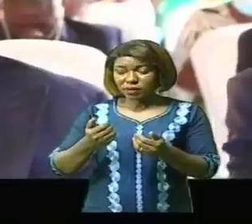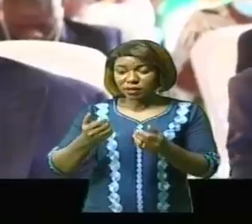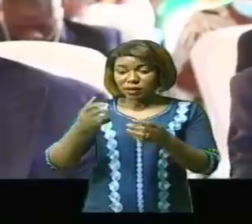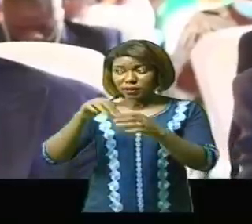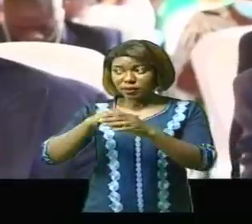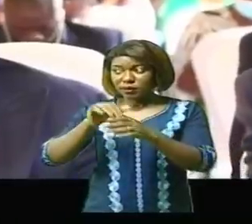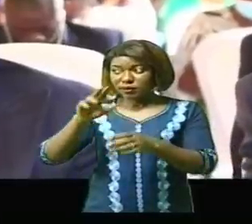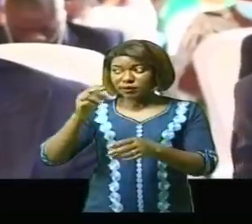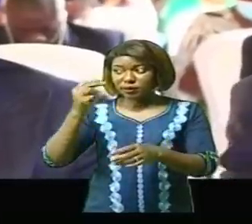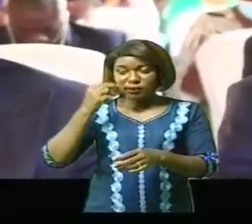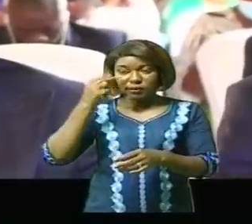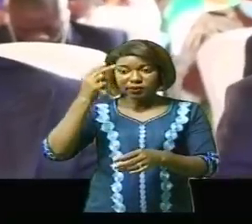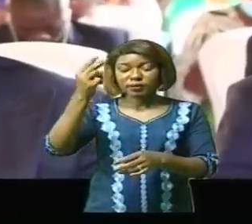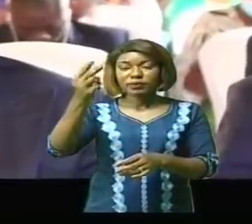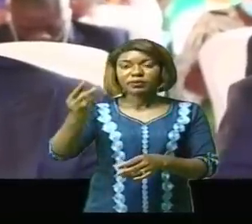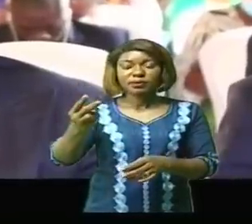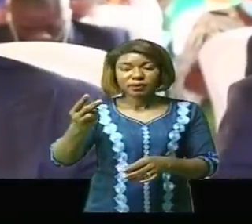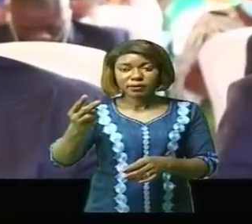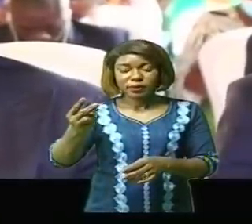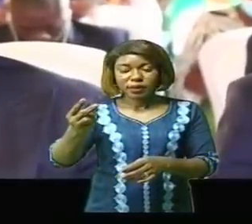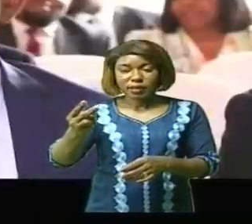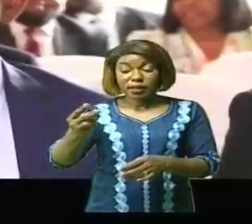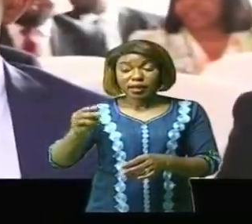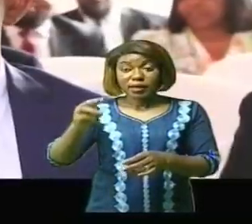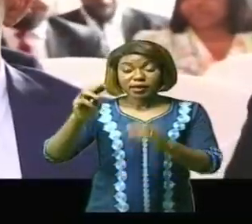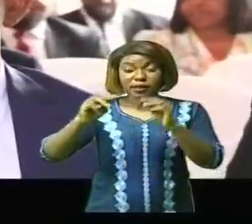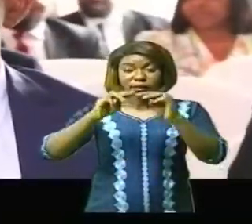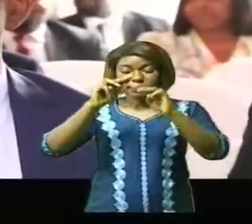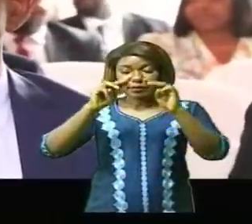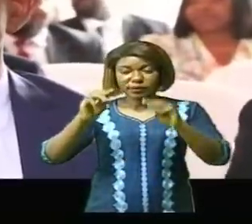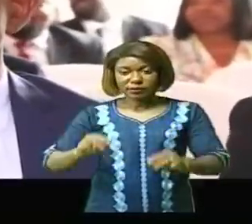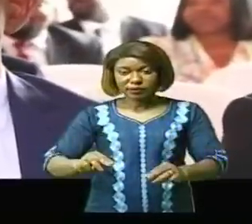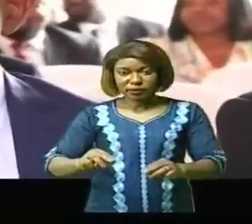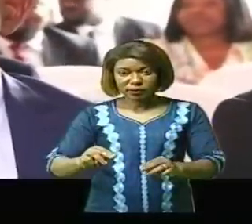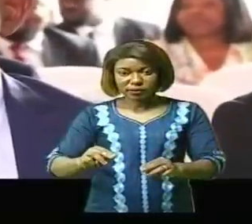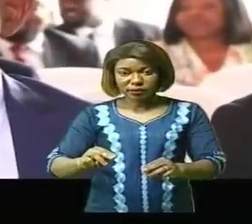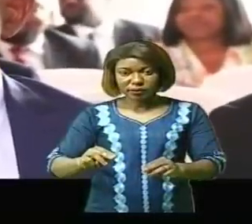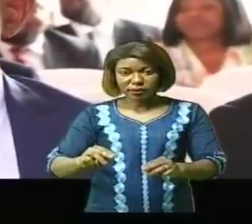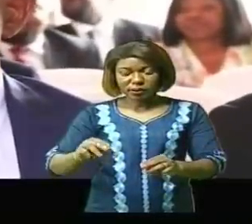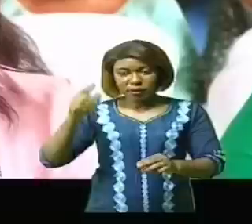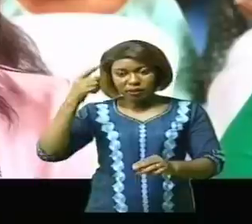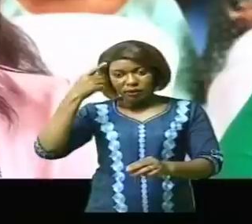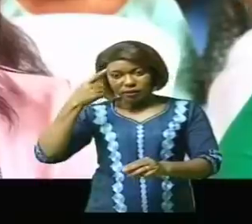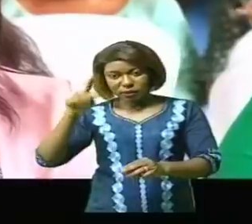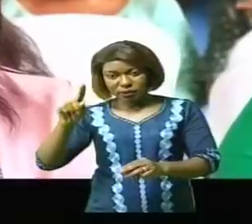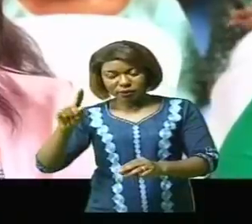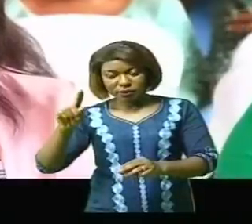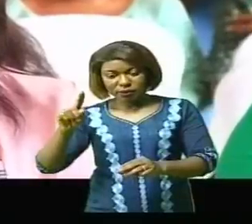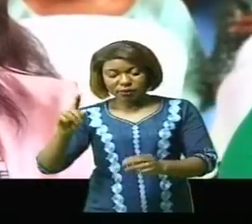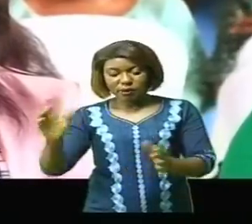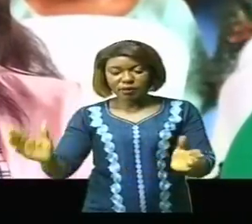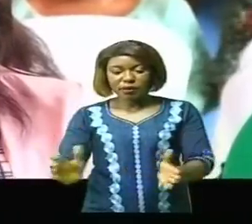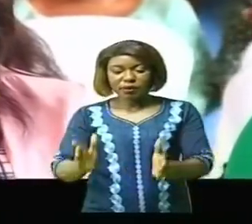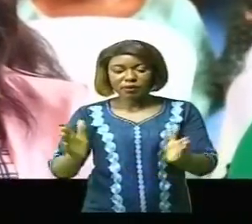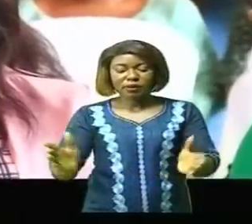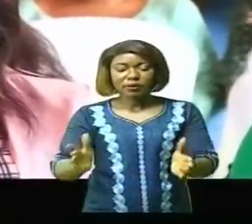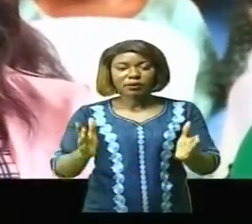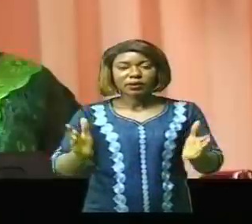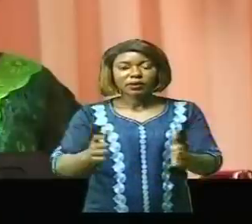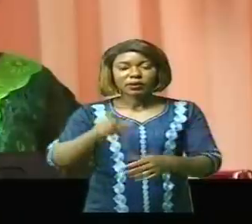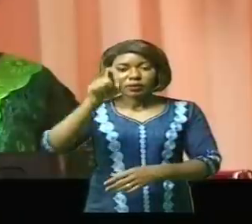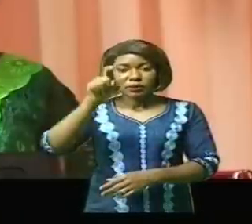vision, le ministère du portefeuille accompagne et encourage toute action qui